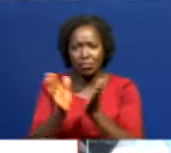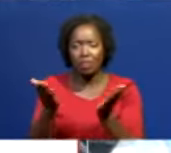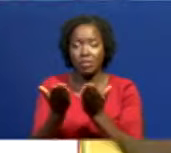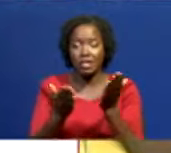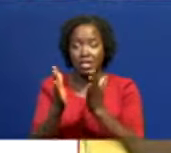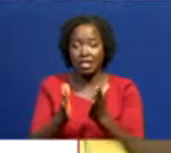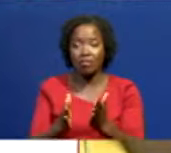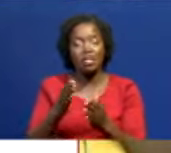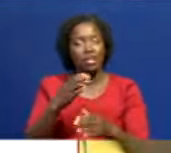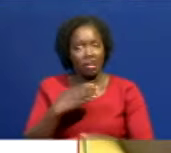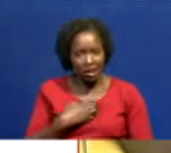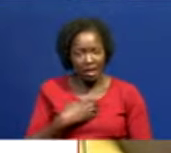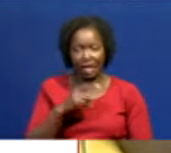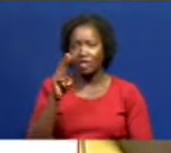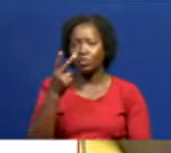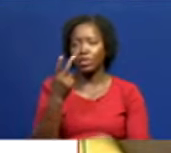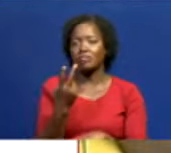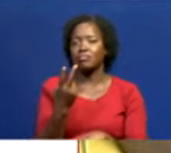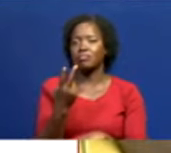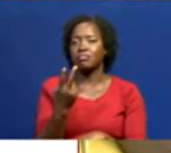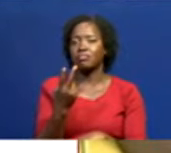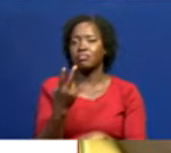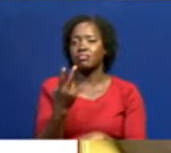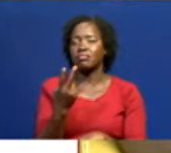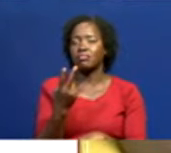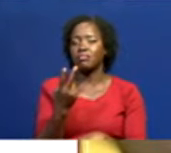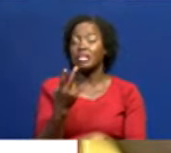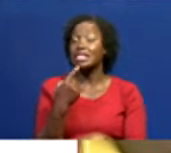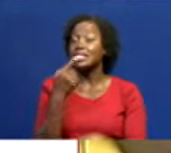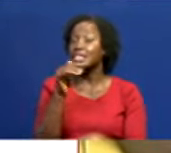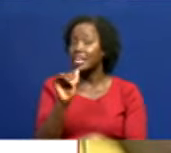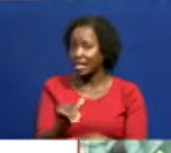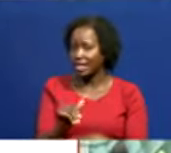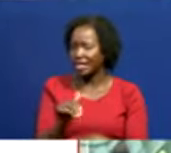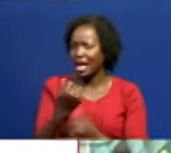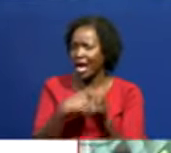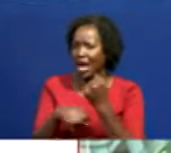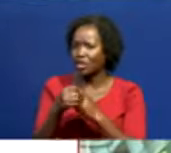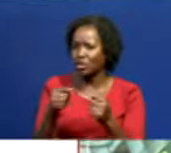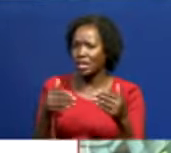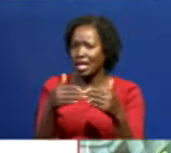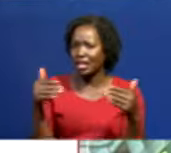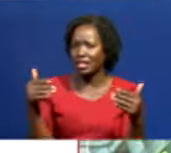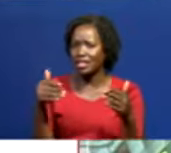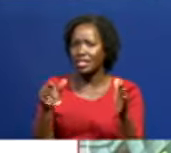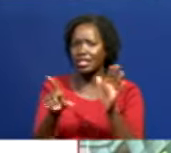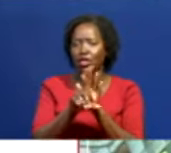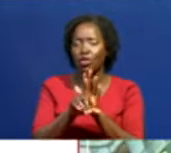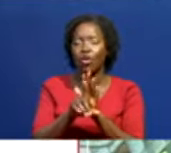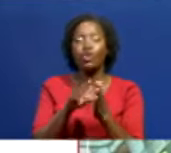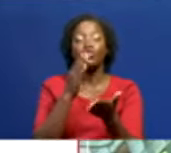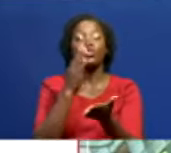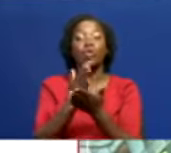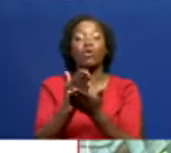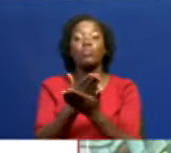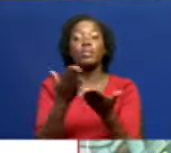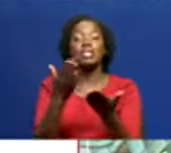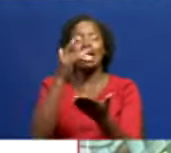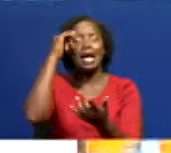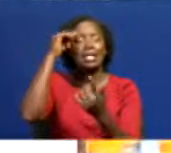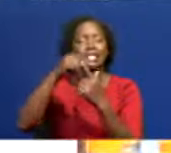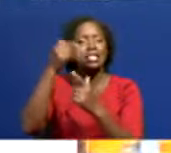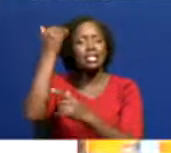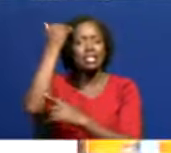ya uzeeni mara mbili ikiwemo walimu. Korir, ambaye ametaja hatua hiyo kama kinyume cha sheria, sasa anataka kusitishwa kwake hadi pale